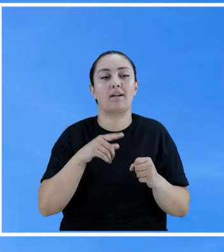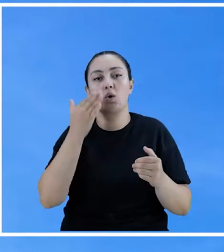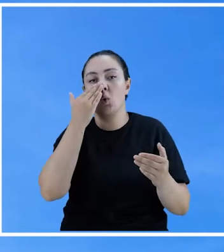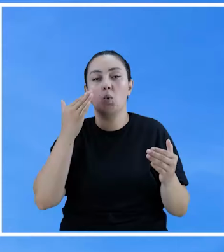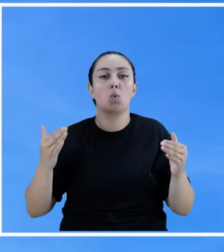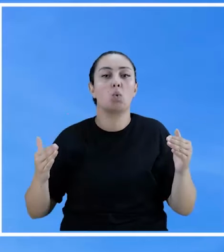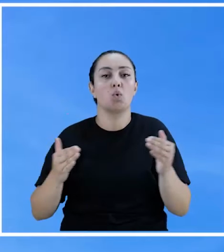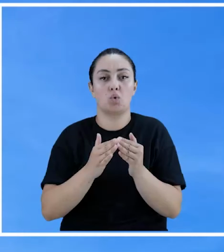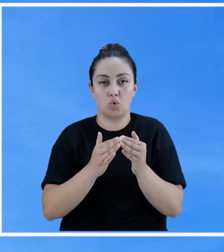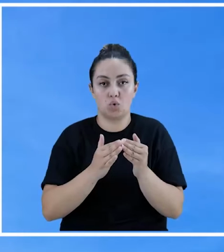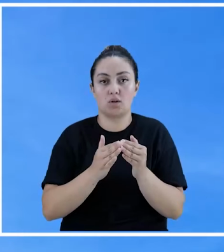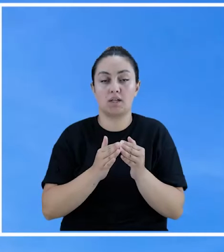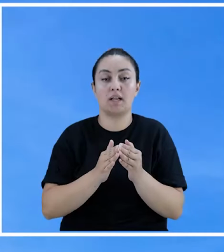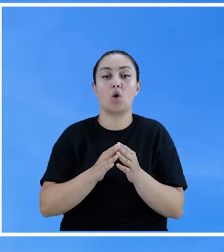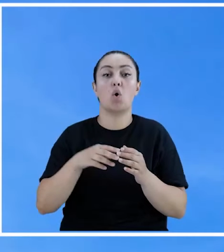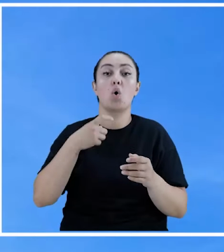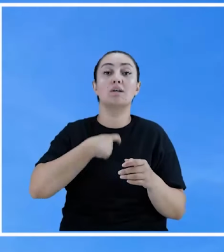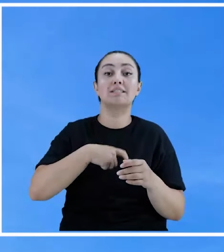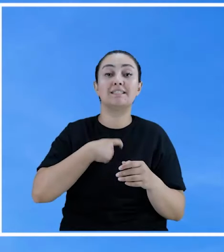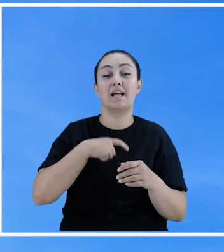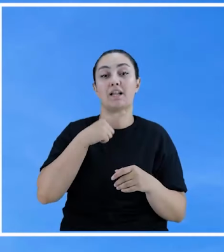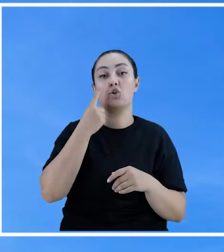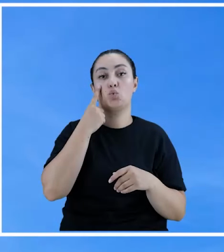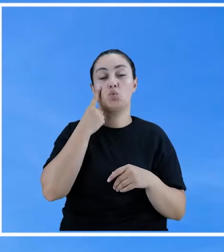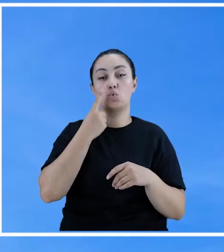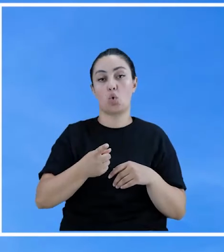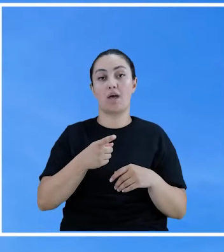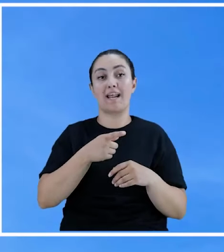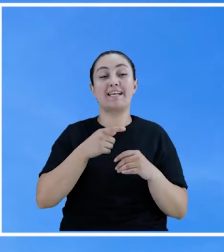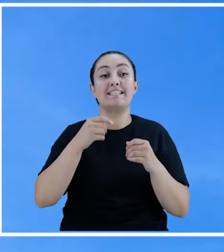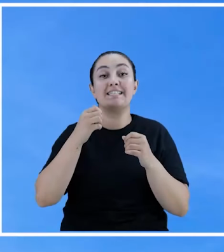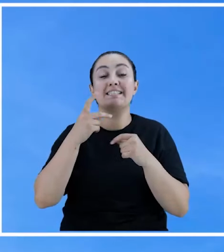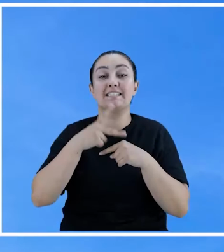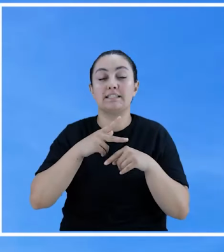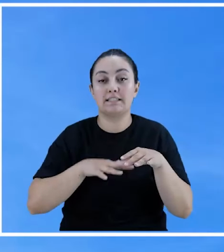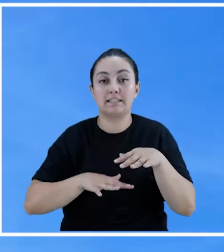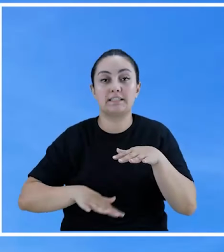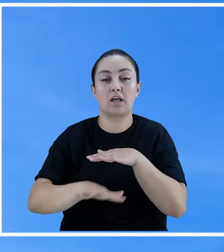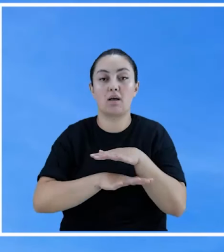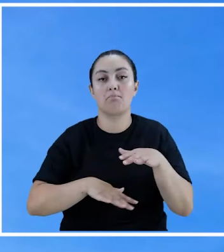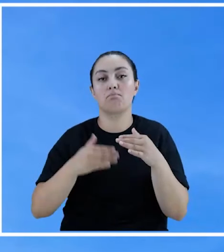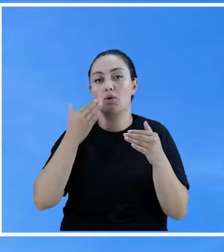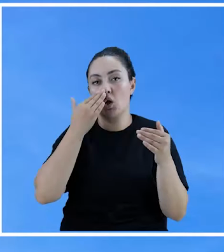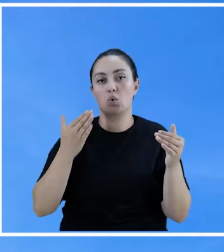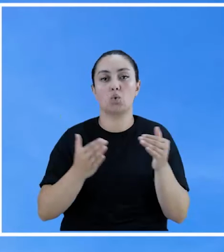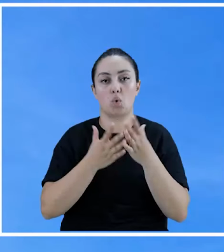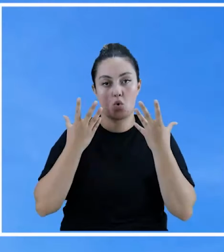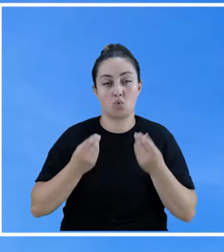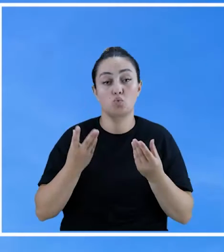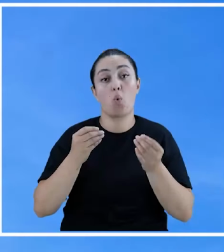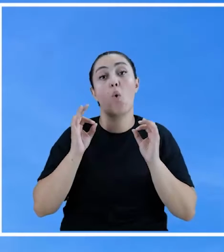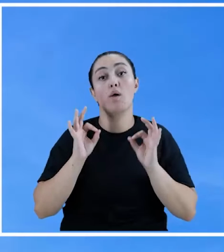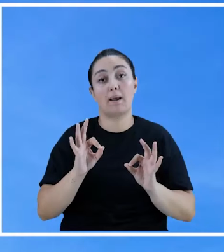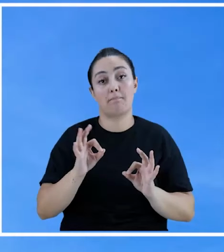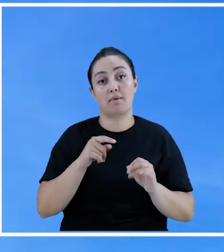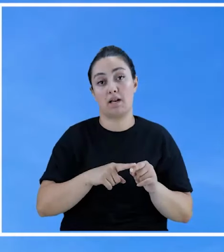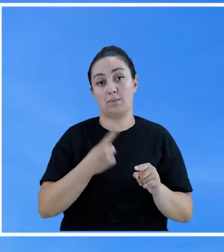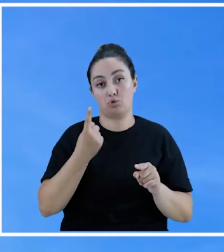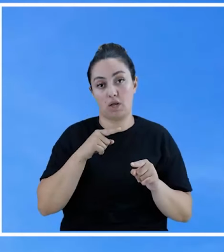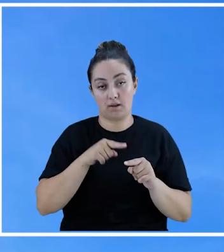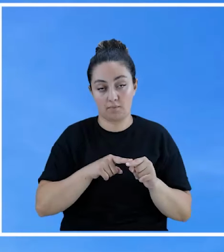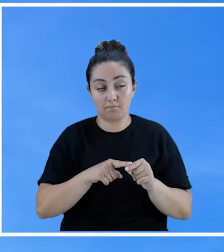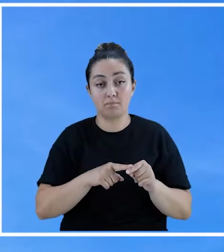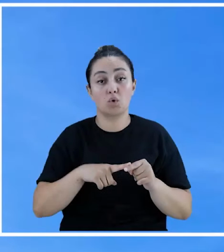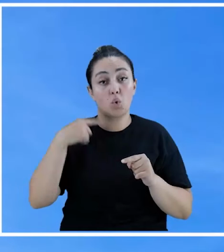olarak nitelendirdiğimiz ve özel bir analiz gerektiren zemin sınıfı kategorisi içerisine sokuyor. Yani çok önemli bir şey bu